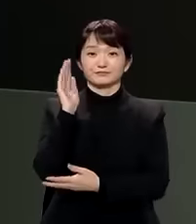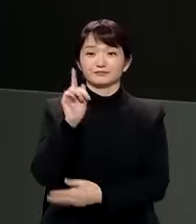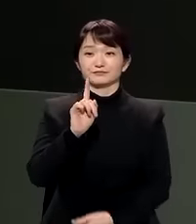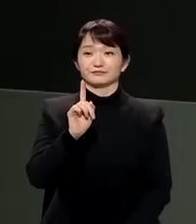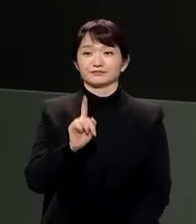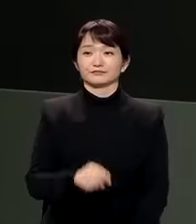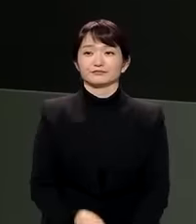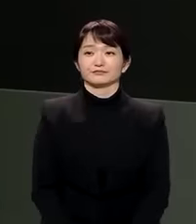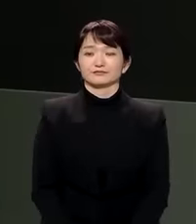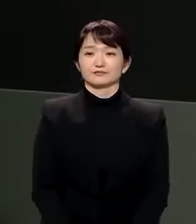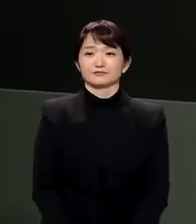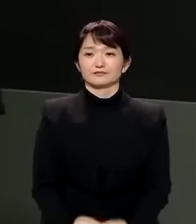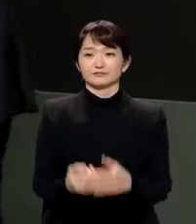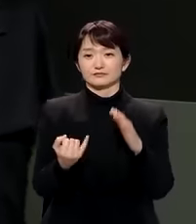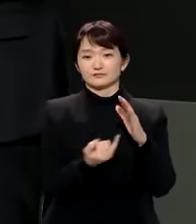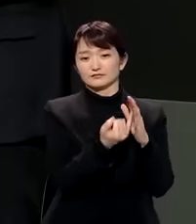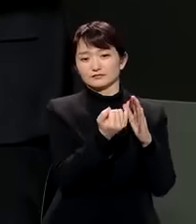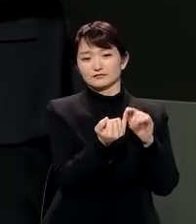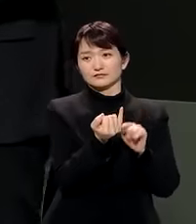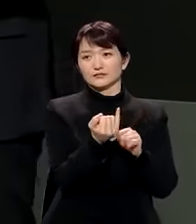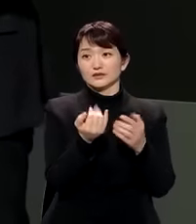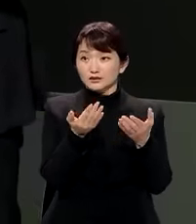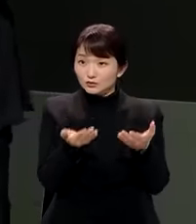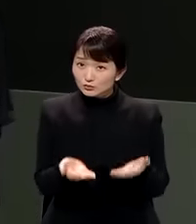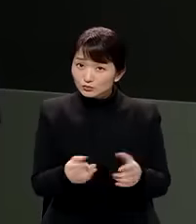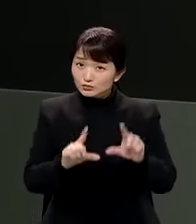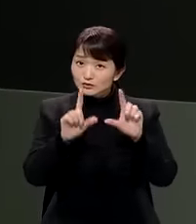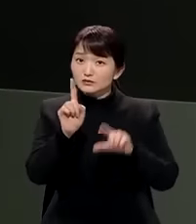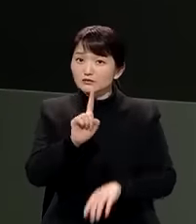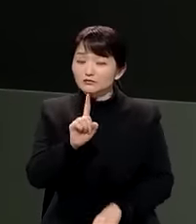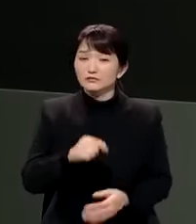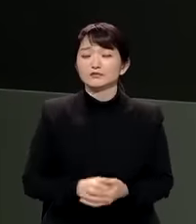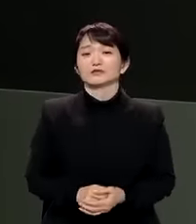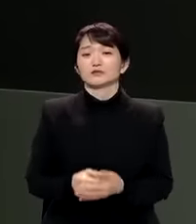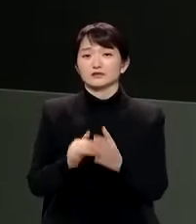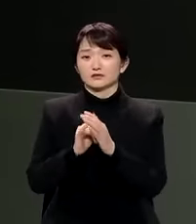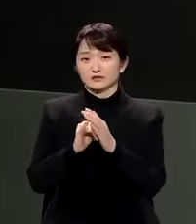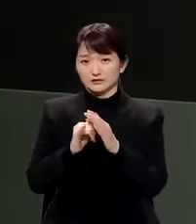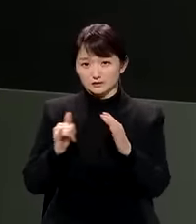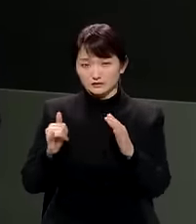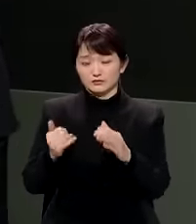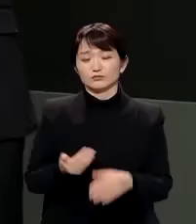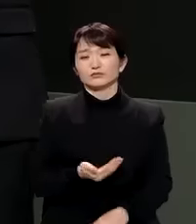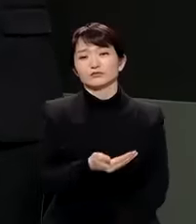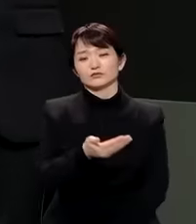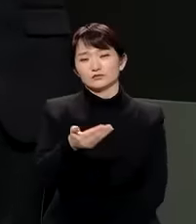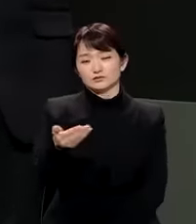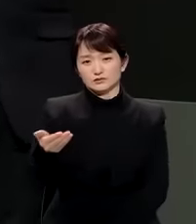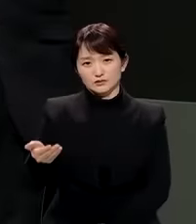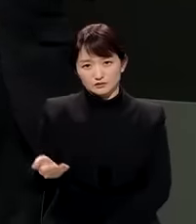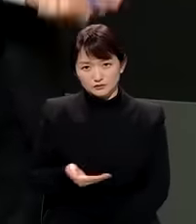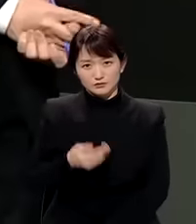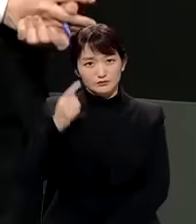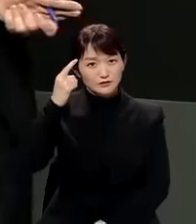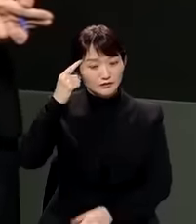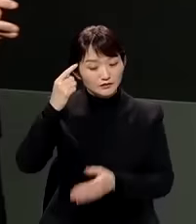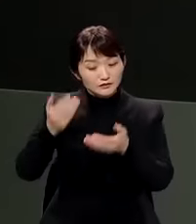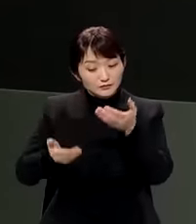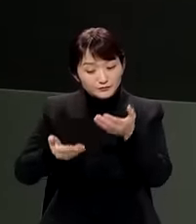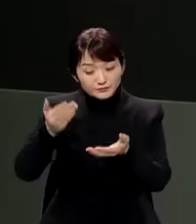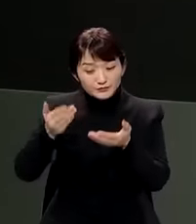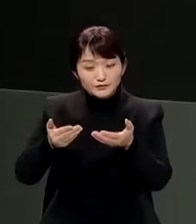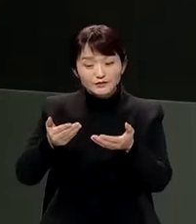가보죠 전업 주부에게 휴일이란 자 사반 가족께서 우리 가족 여러분들의 집단 지성의 판단을 받아보고